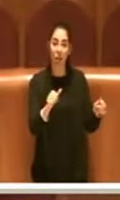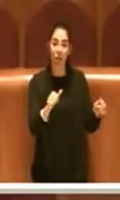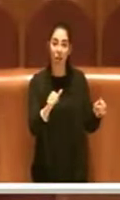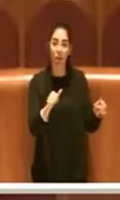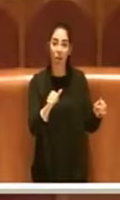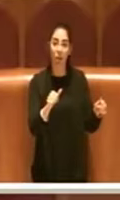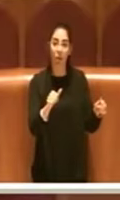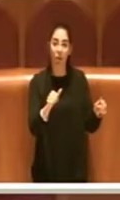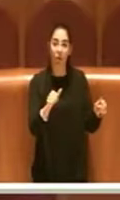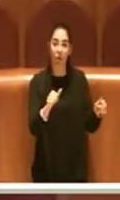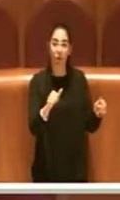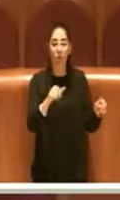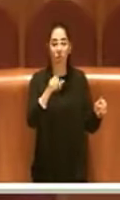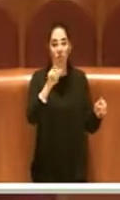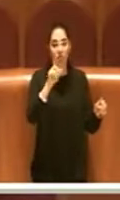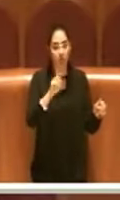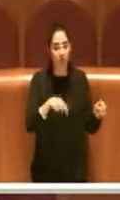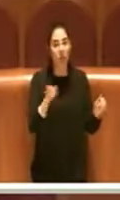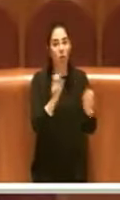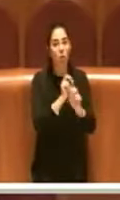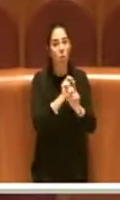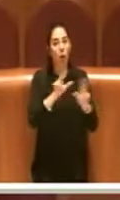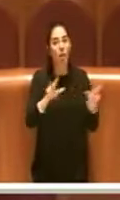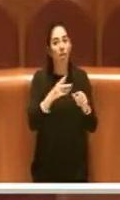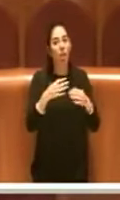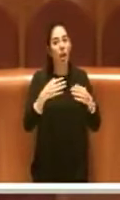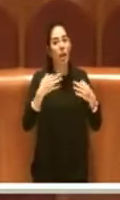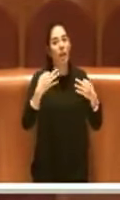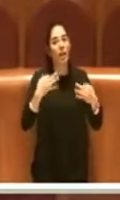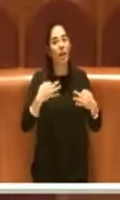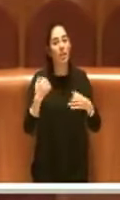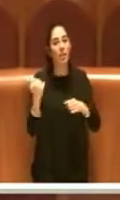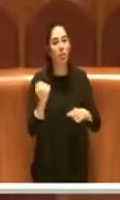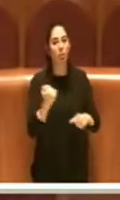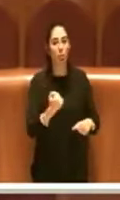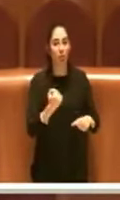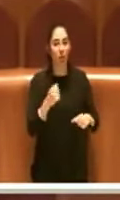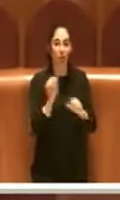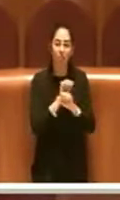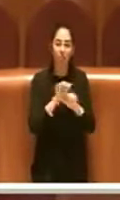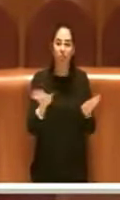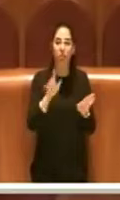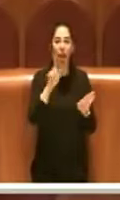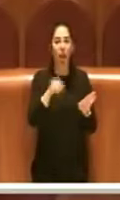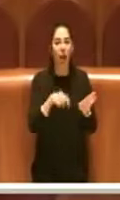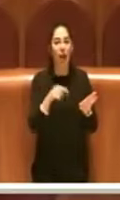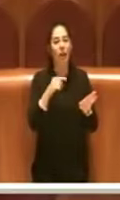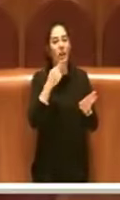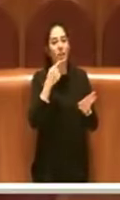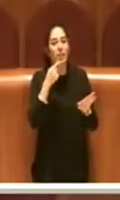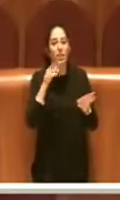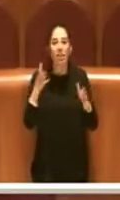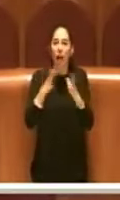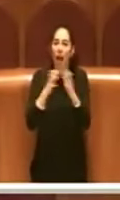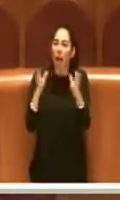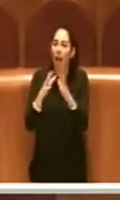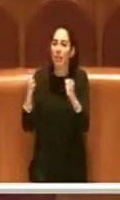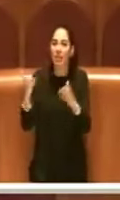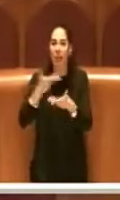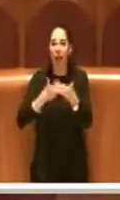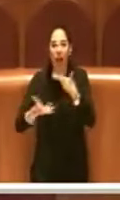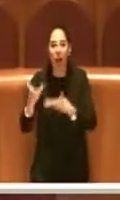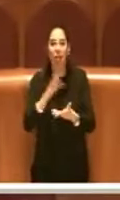evidentemente inviato con una comunicazione istituzionale anche a tutte le nostre partecipate, a tutti gli altri uffici o